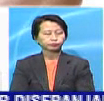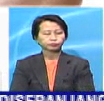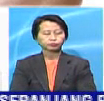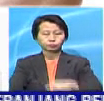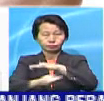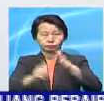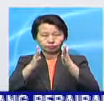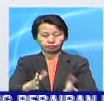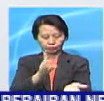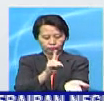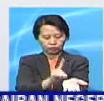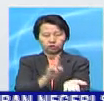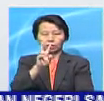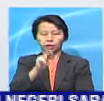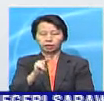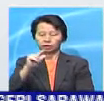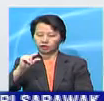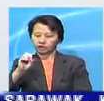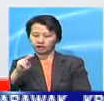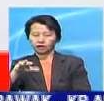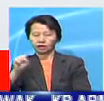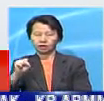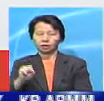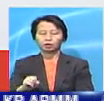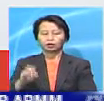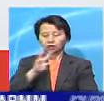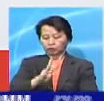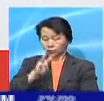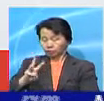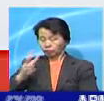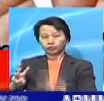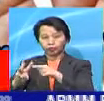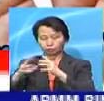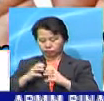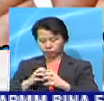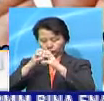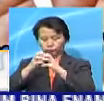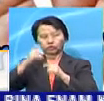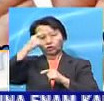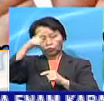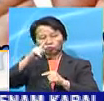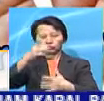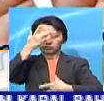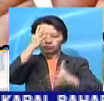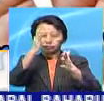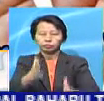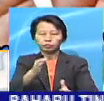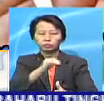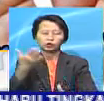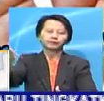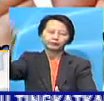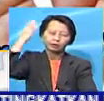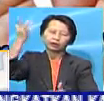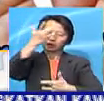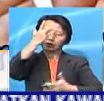Pengasasnya, Dr. M. Sri Ganesh berkata, portal cancerfly.com ditubuhkan khusus untuk pesakit dan bekas